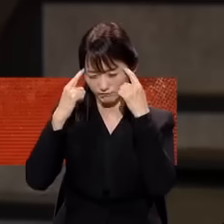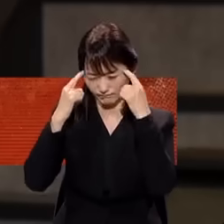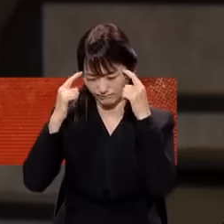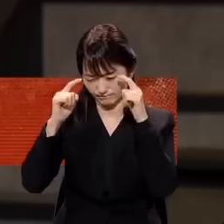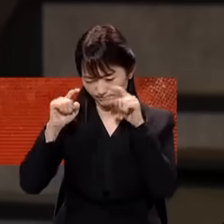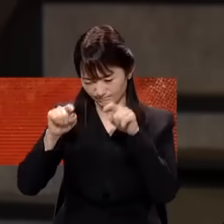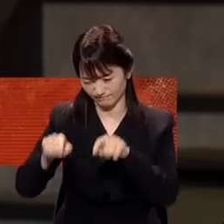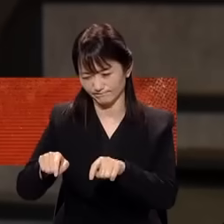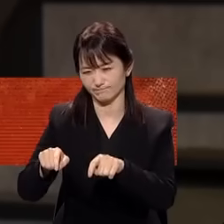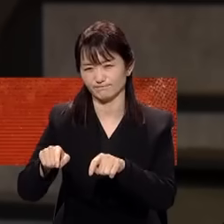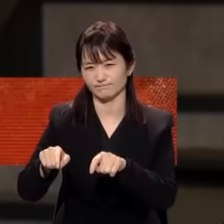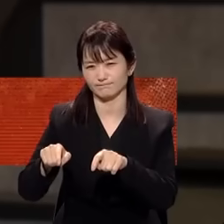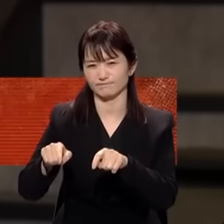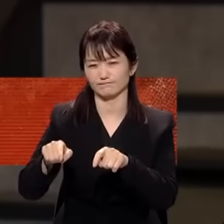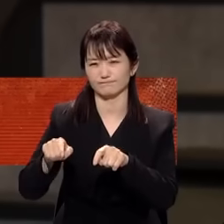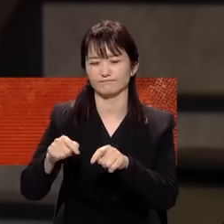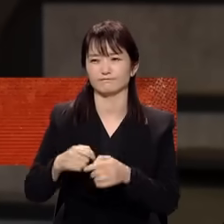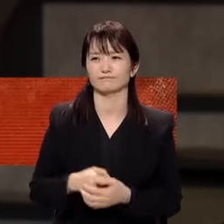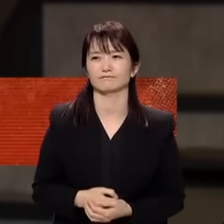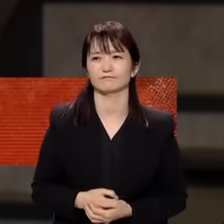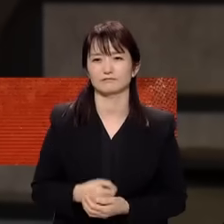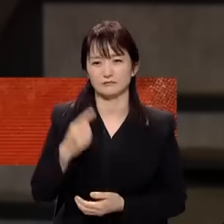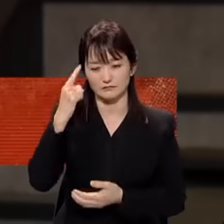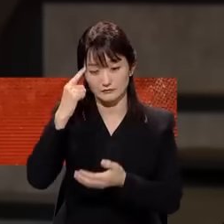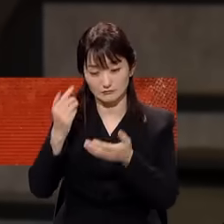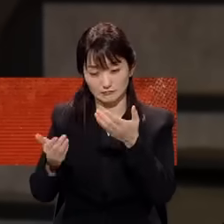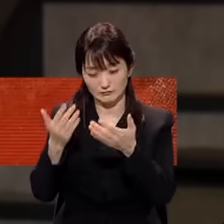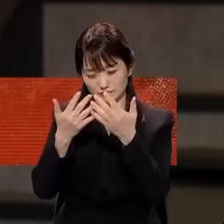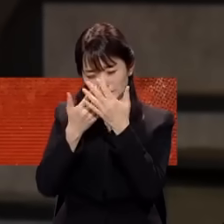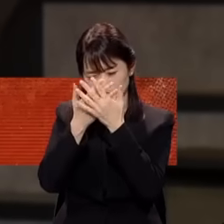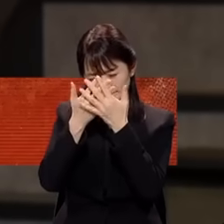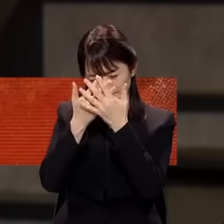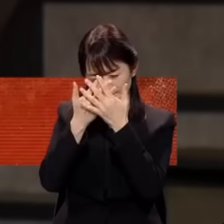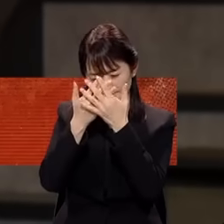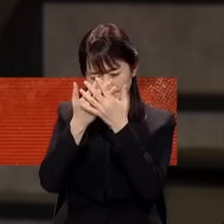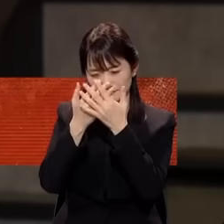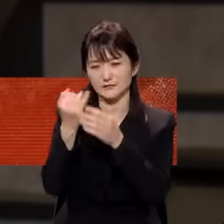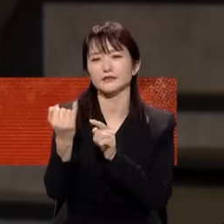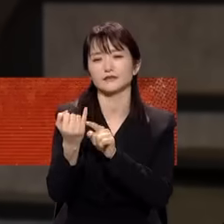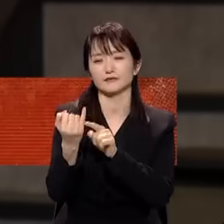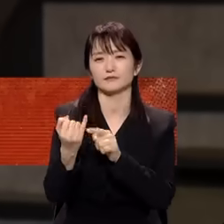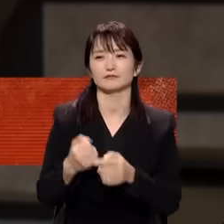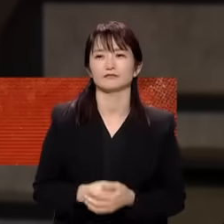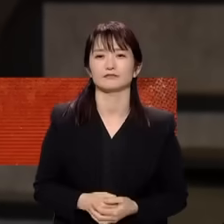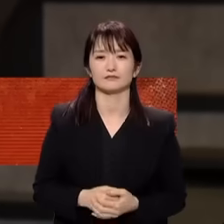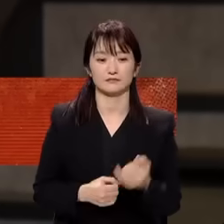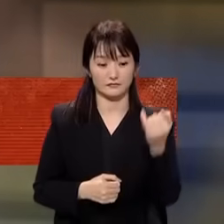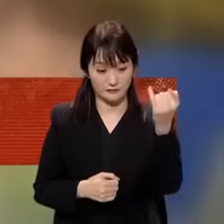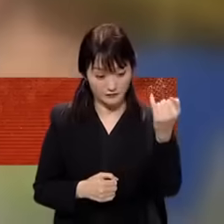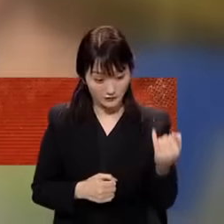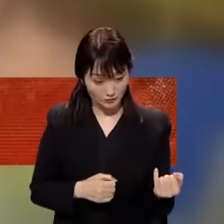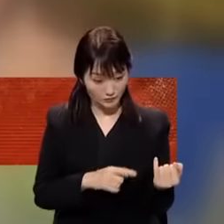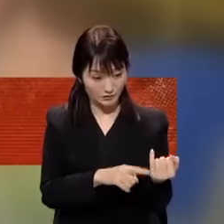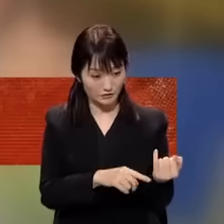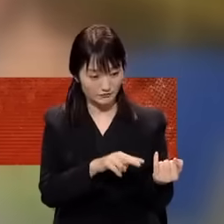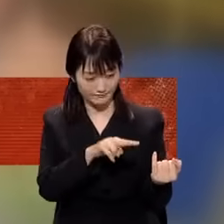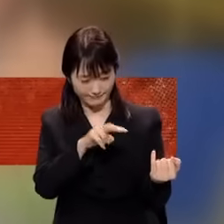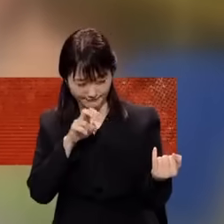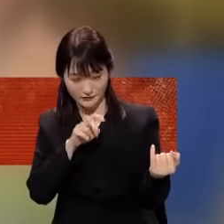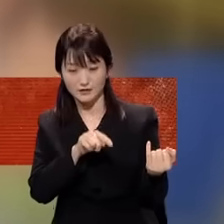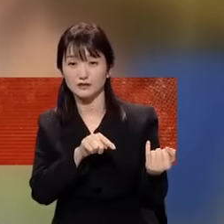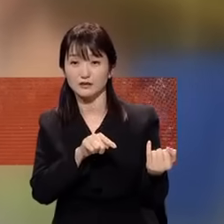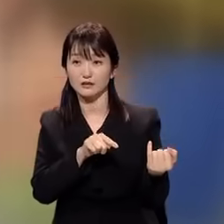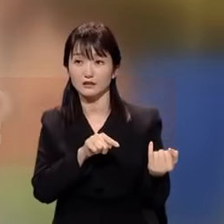약간 어떻게 보면은 좀 이렇게 판단이 흐린 그런 여성 같아요. 이 시누이 질투라고 하는 그 형식을